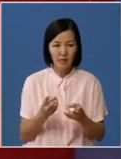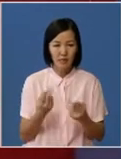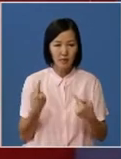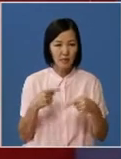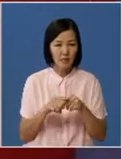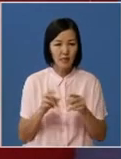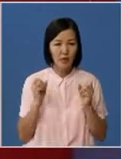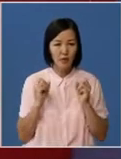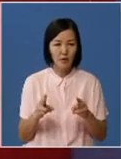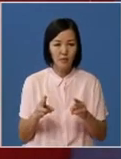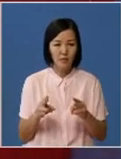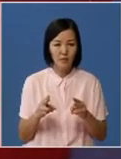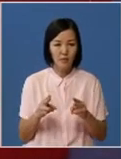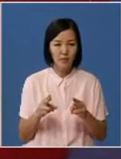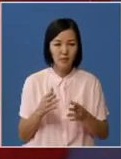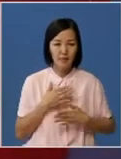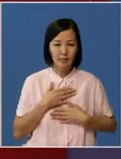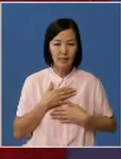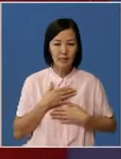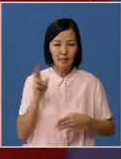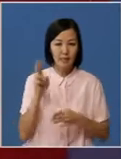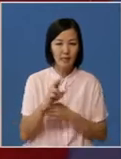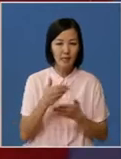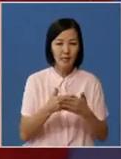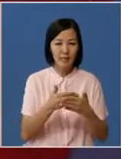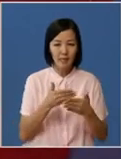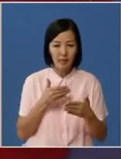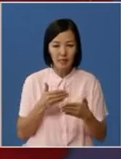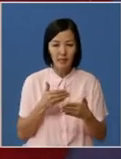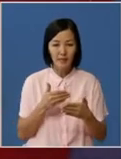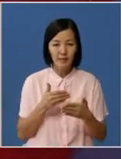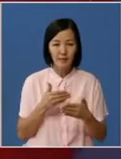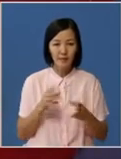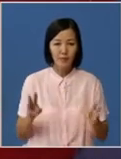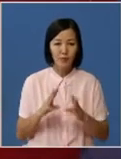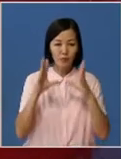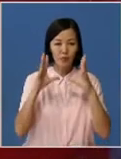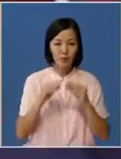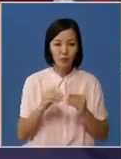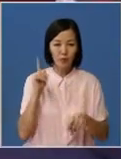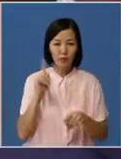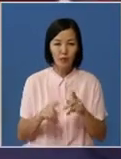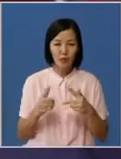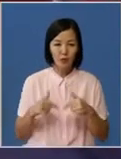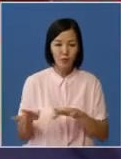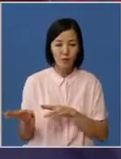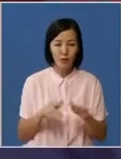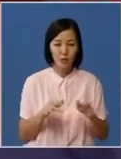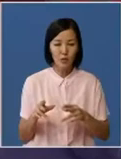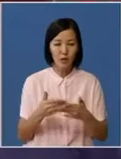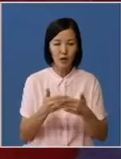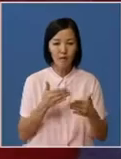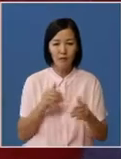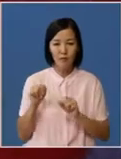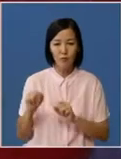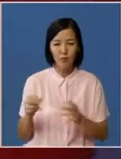қауіпсіздігін сақтап, өртті біз келгенше, яғни біздің мамандар келгенше, өрт сөндіруді тезірек ұйымдастырып, тезірек өрттің алдын алу